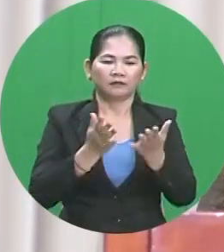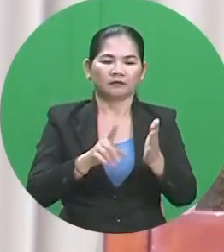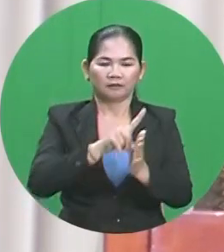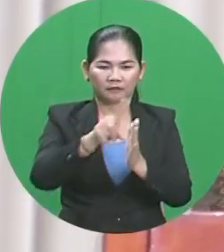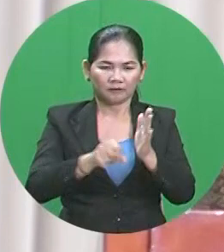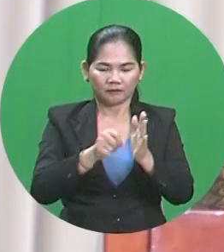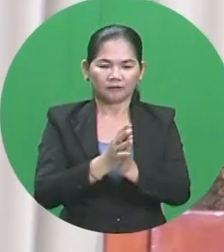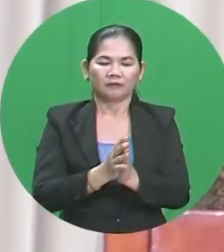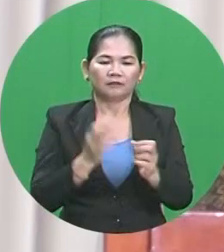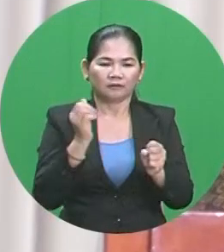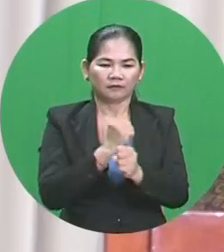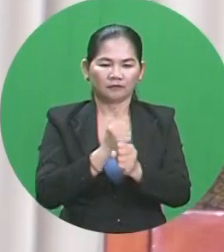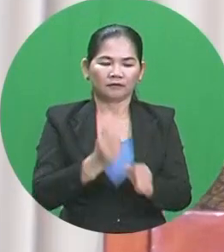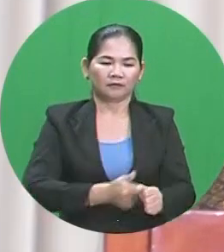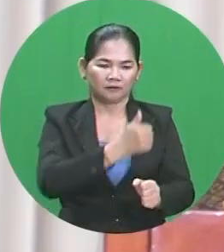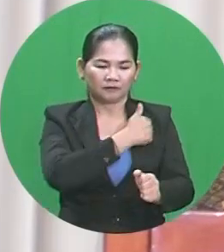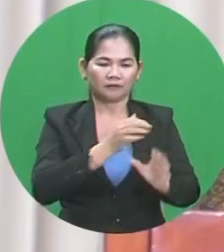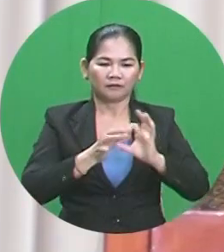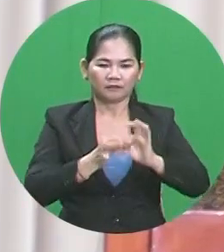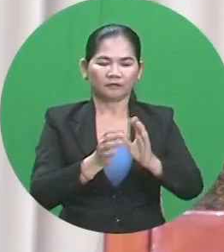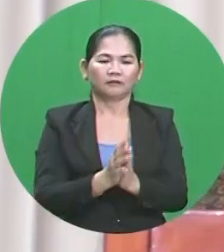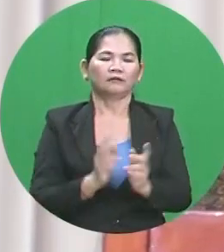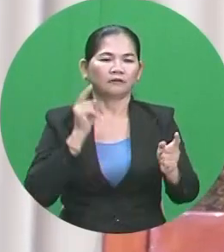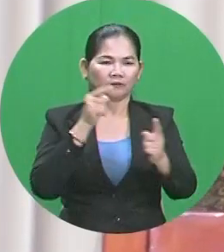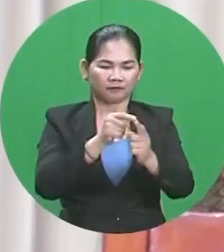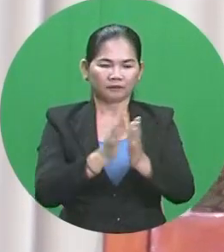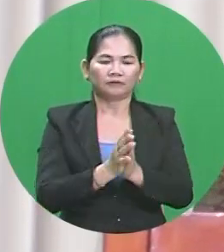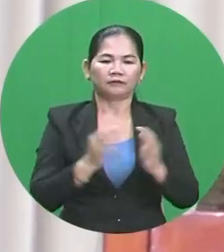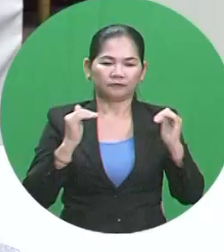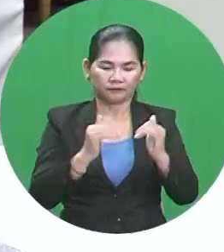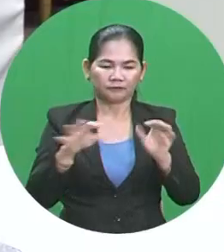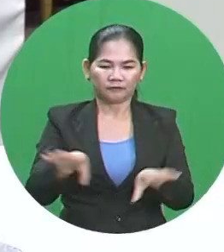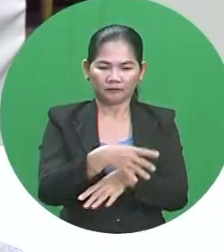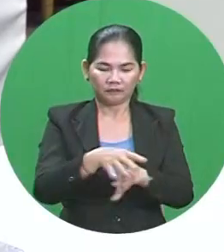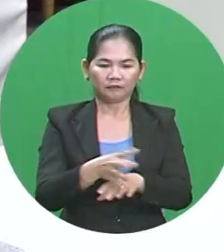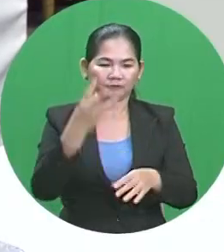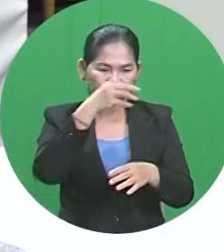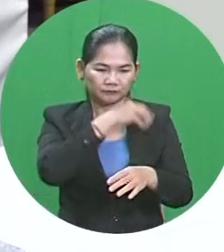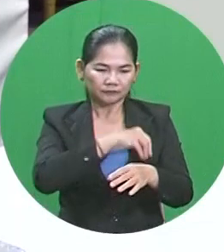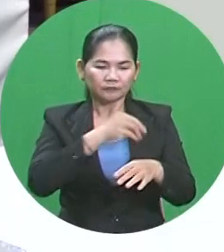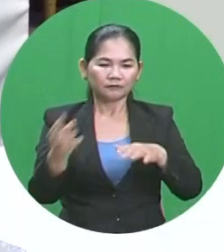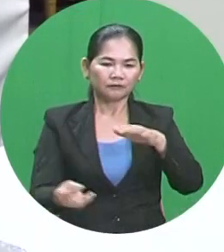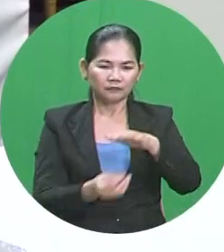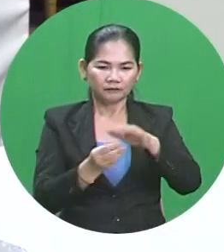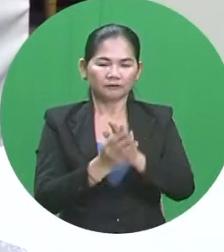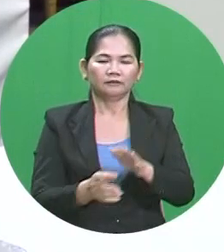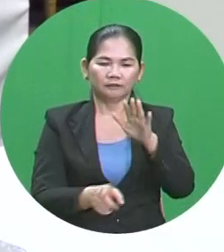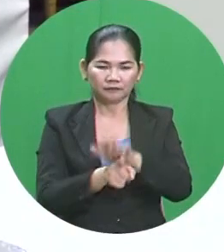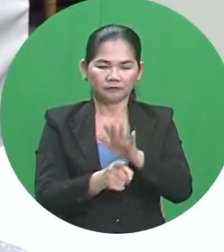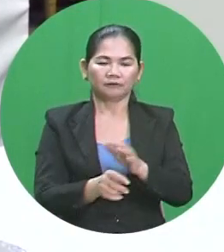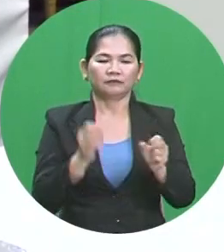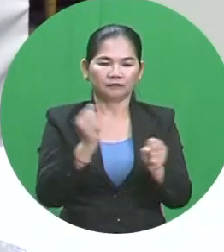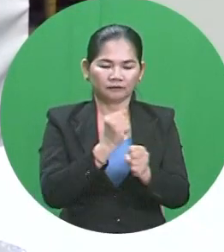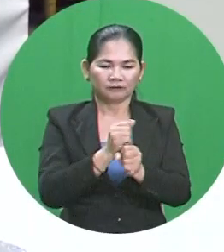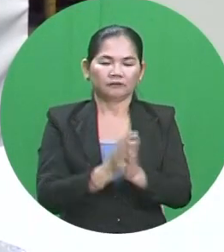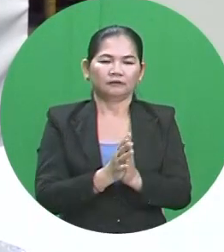ងផែនការយុទ្ធសាស្ត្ររបស់ក្រសួងក្នុងគោលដៅទប់ស្កាត់បាតុភិតអសកម្មអំពើពុករលួយនិងការរំលោភដោយអំណាចដើ